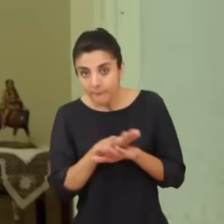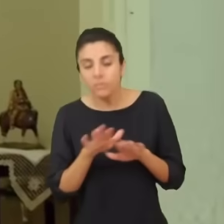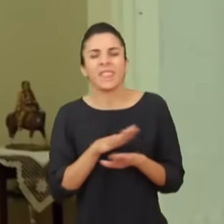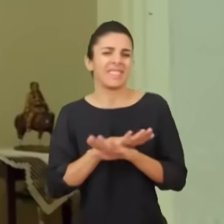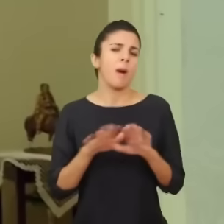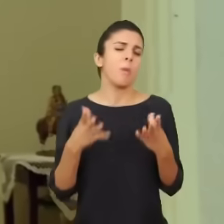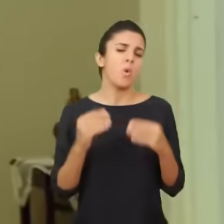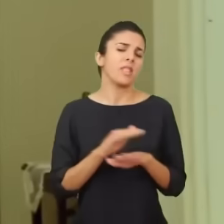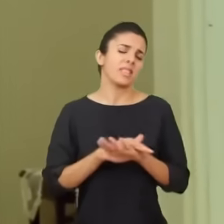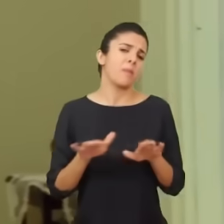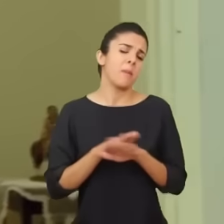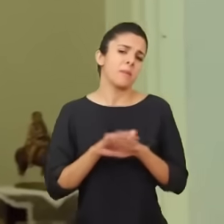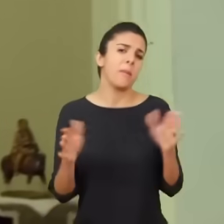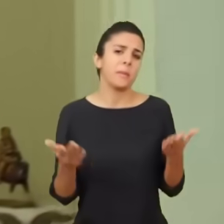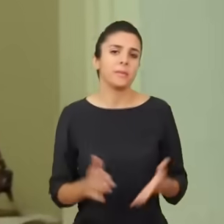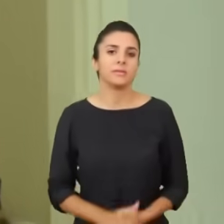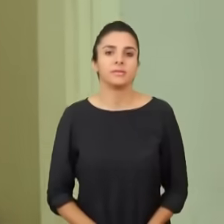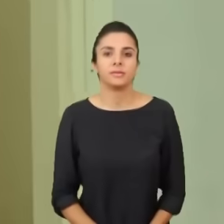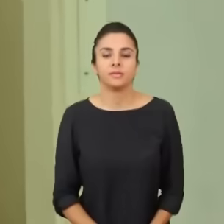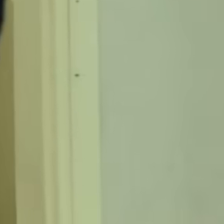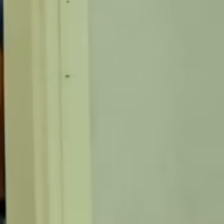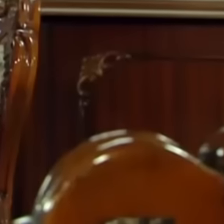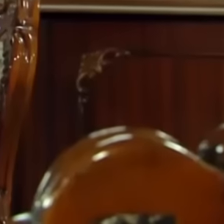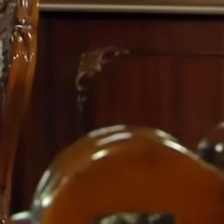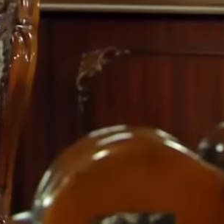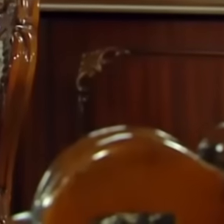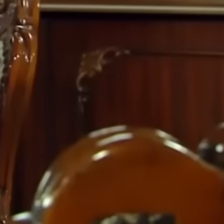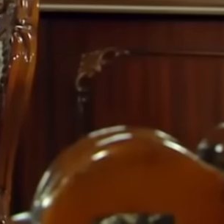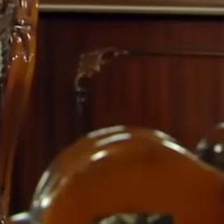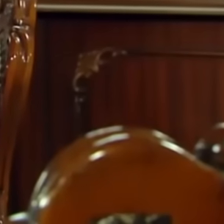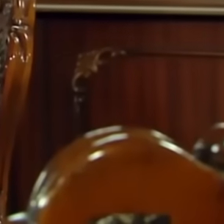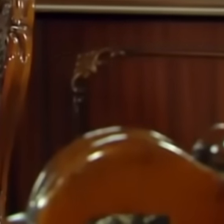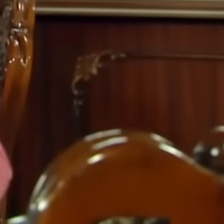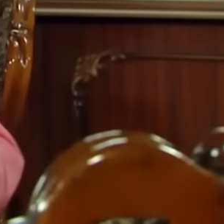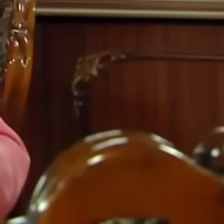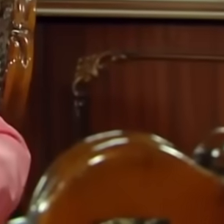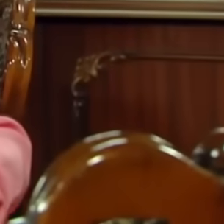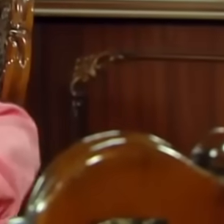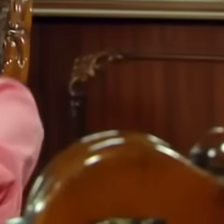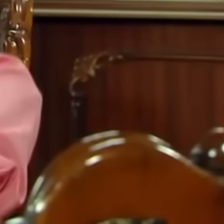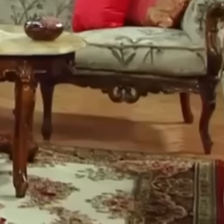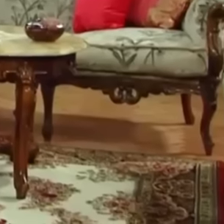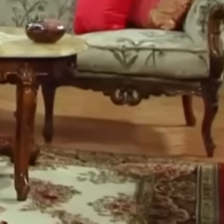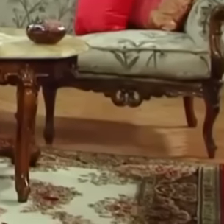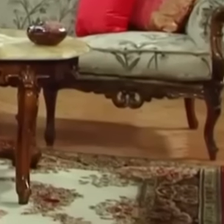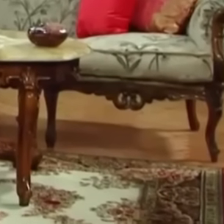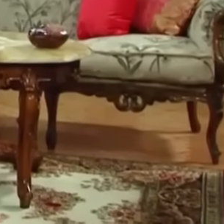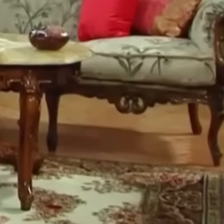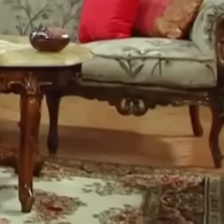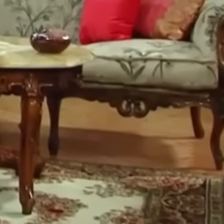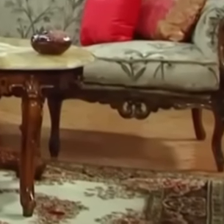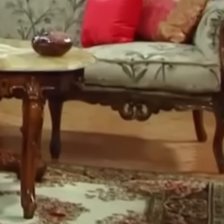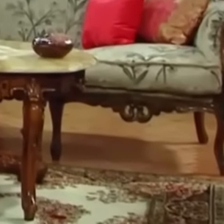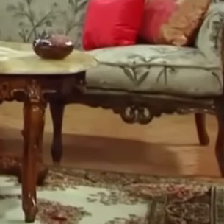Geç kal. Tamam. Muzaffer odasına yöneldi. Necla onun gözden kaybolmasıyla ayaklanıp sessizce arkasından bakarak telefonun